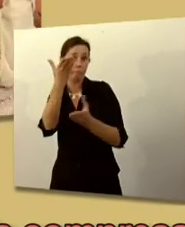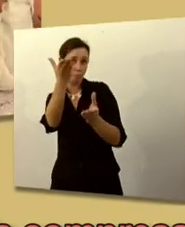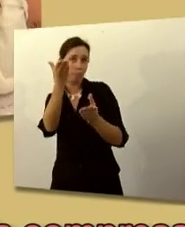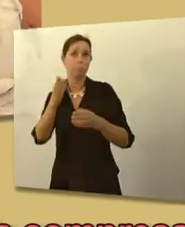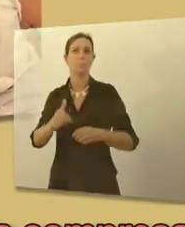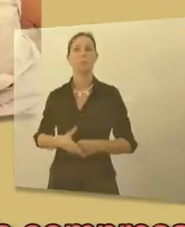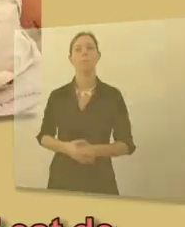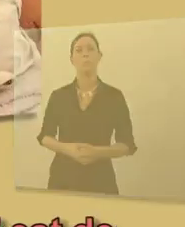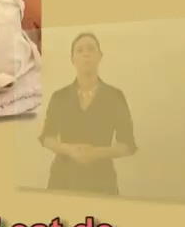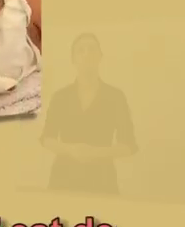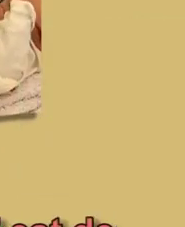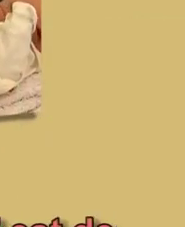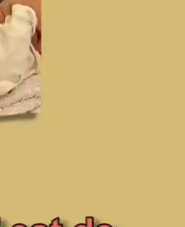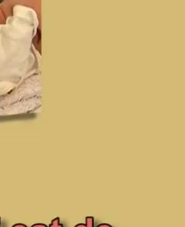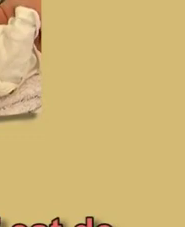compresses. Voilà.